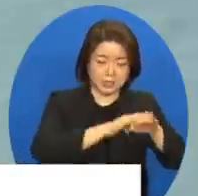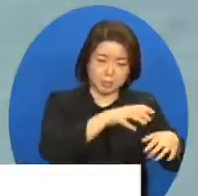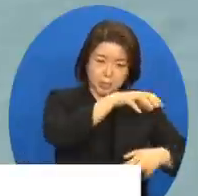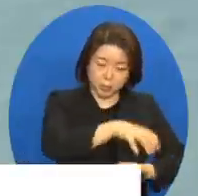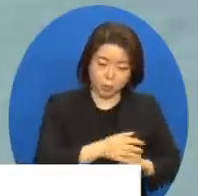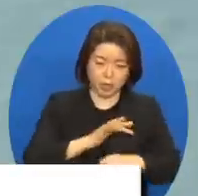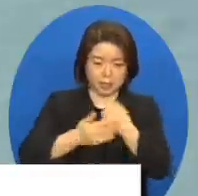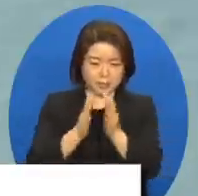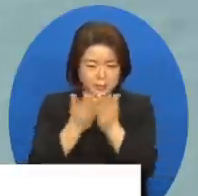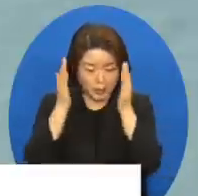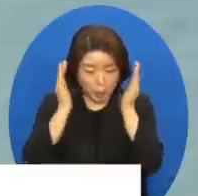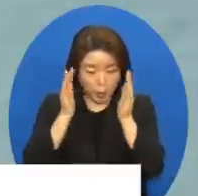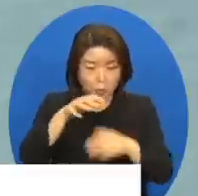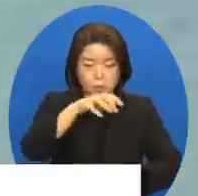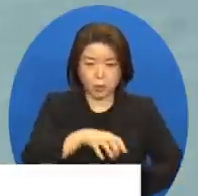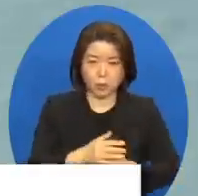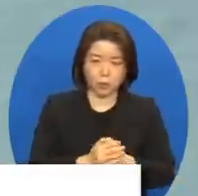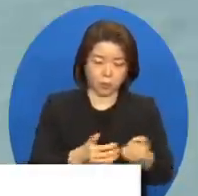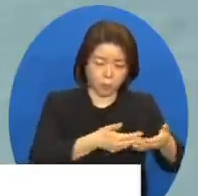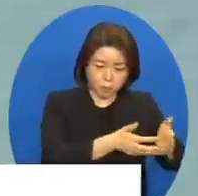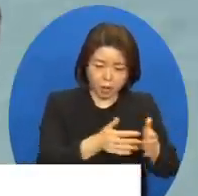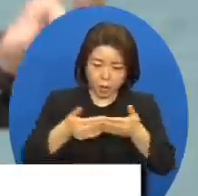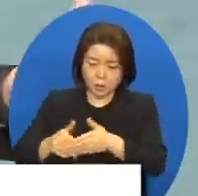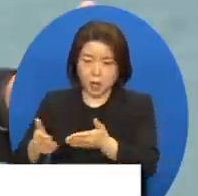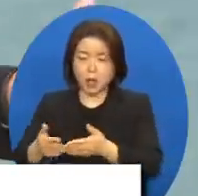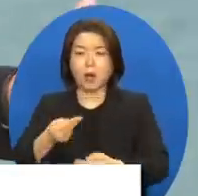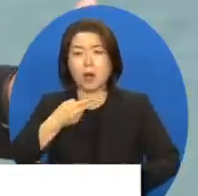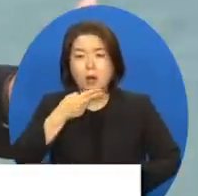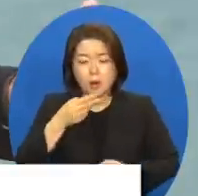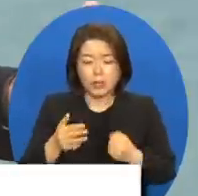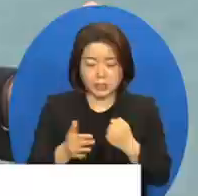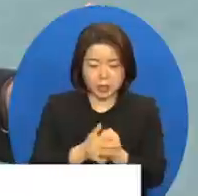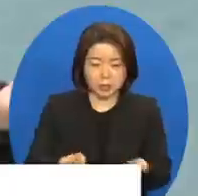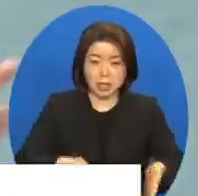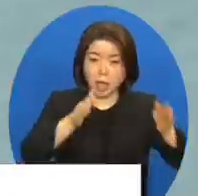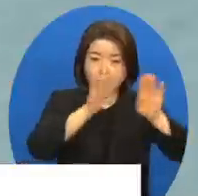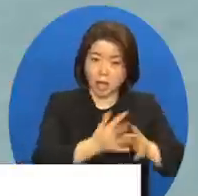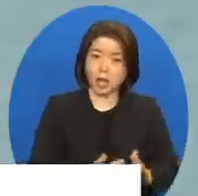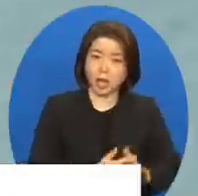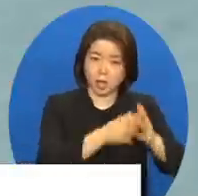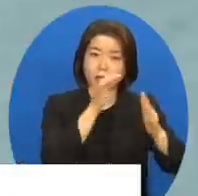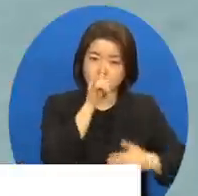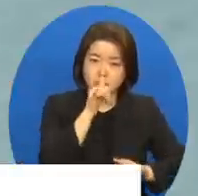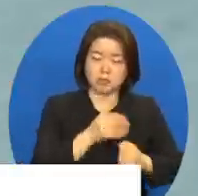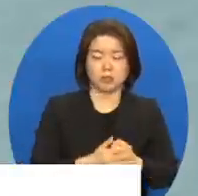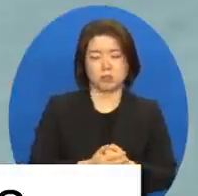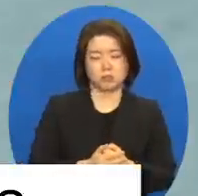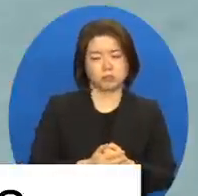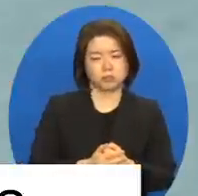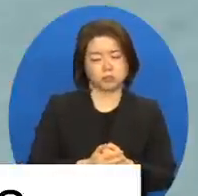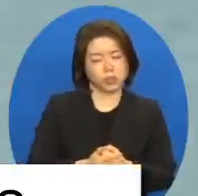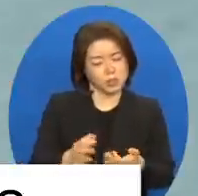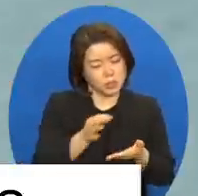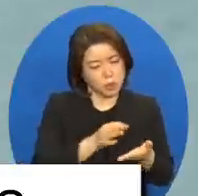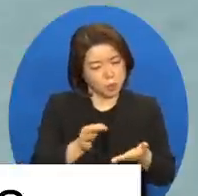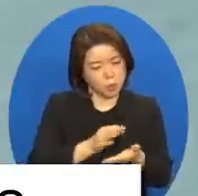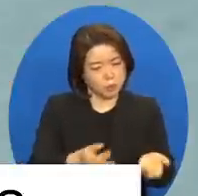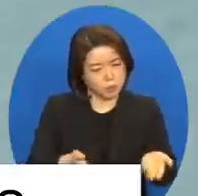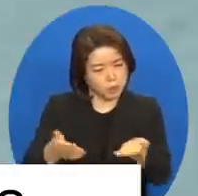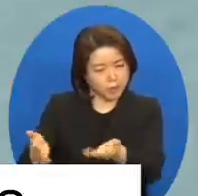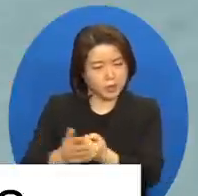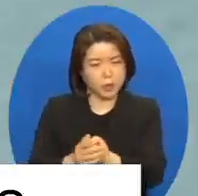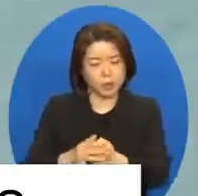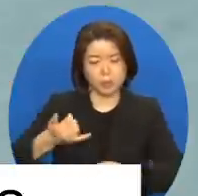공부할 공간, 분만 공부할 공간이 없으니까 짓기는 하지만 교육관 건축한다고 우리 자녀들의